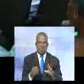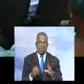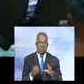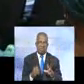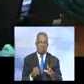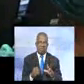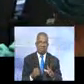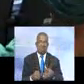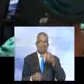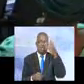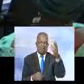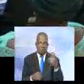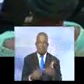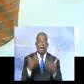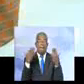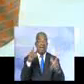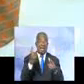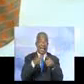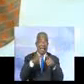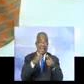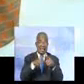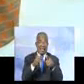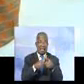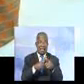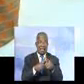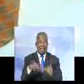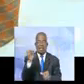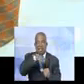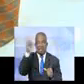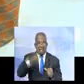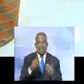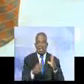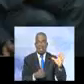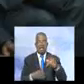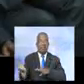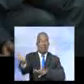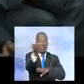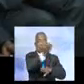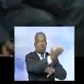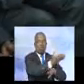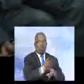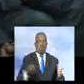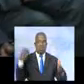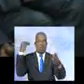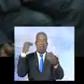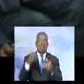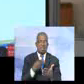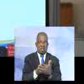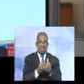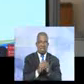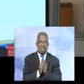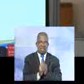phase comprend également l'élaboration d'une stratégie de mobilisation des ressources. Ces différentes